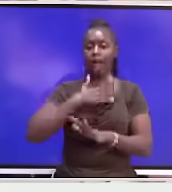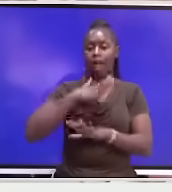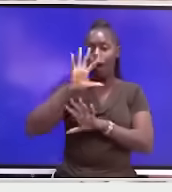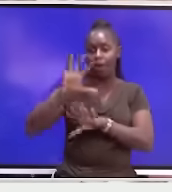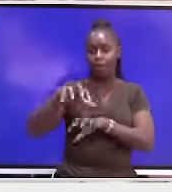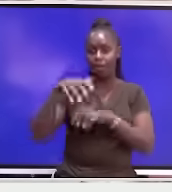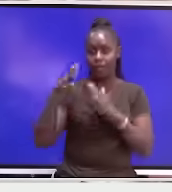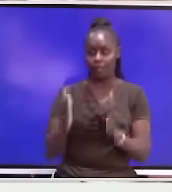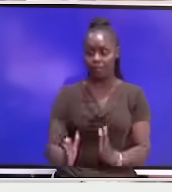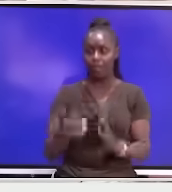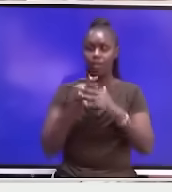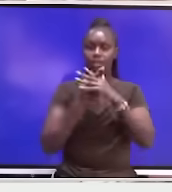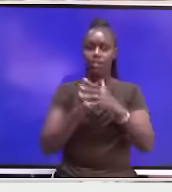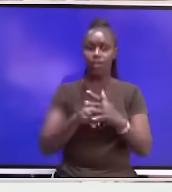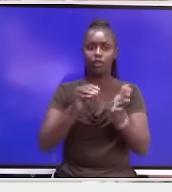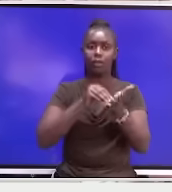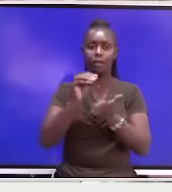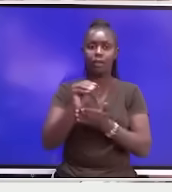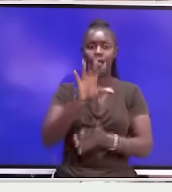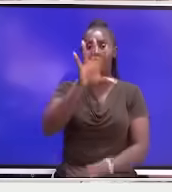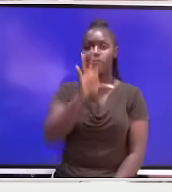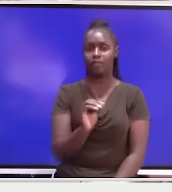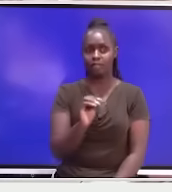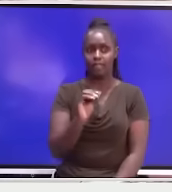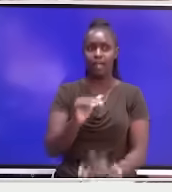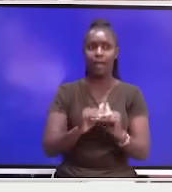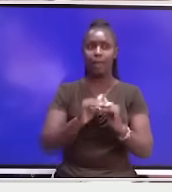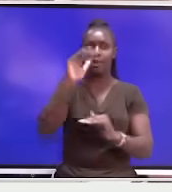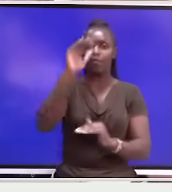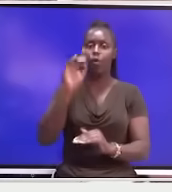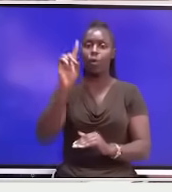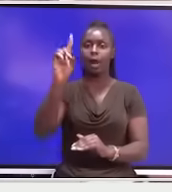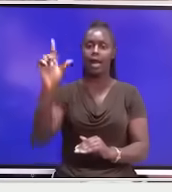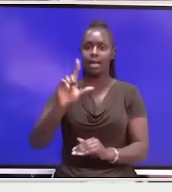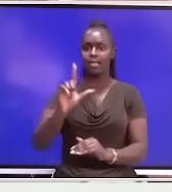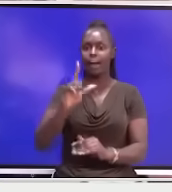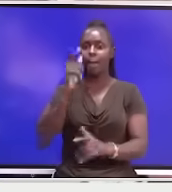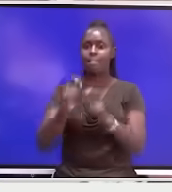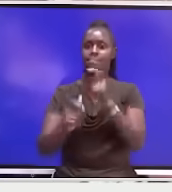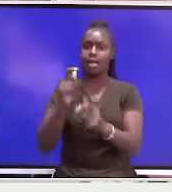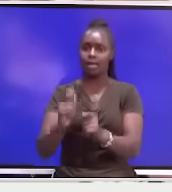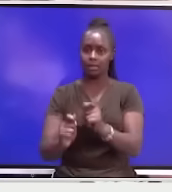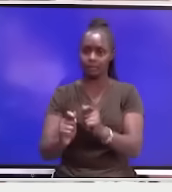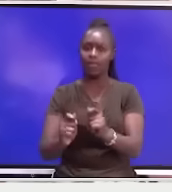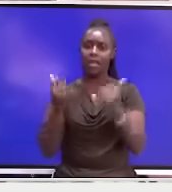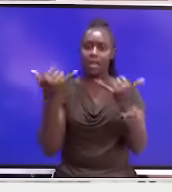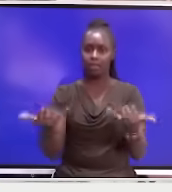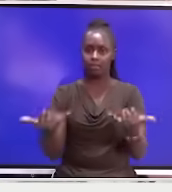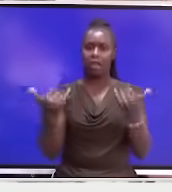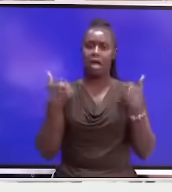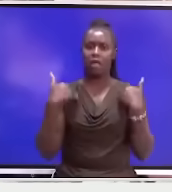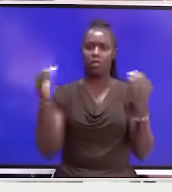maziwa waanze kulipwa 50 shillings and above per liter of milk. Na kwa hiyo hakuna ile ya